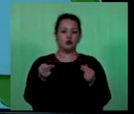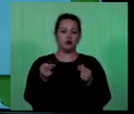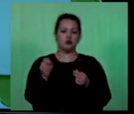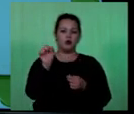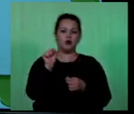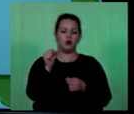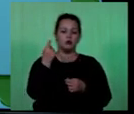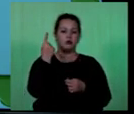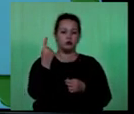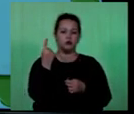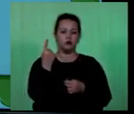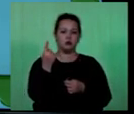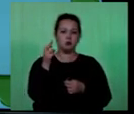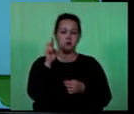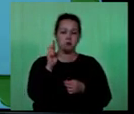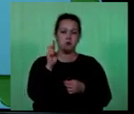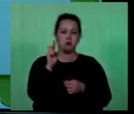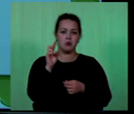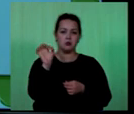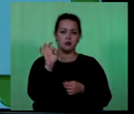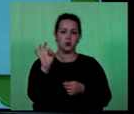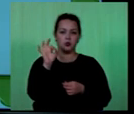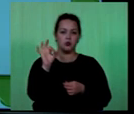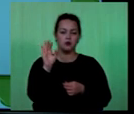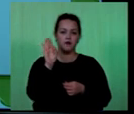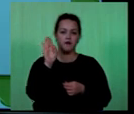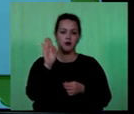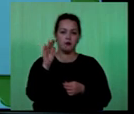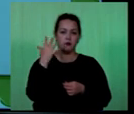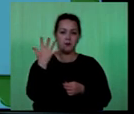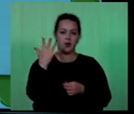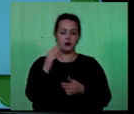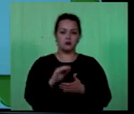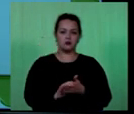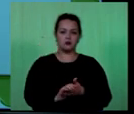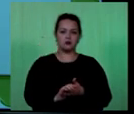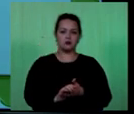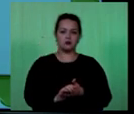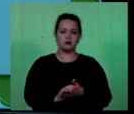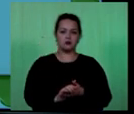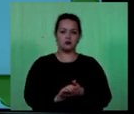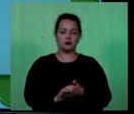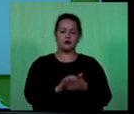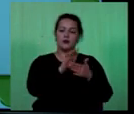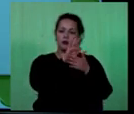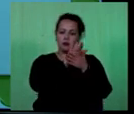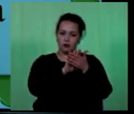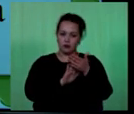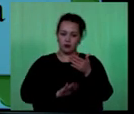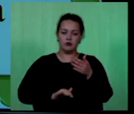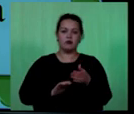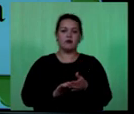а1 b0 в 5 а мы продолжаем